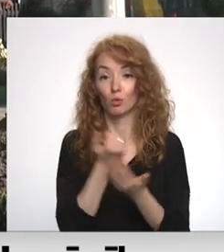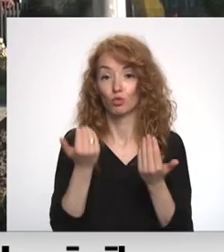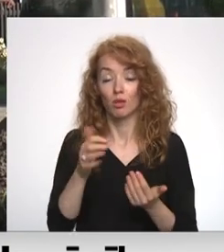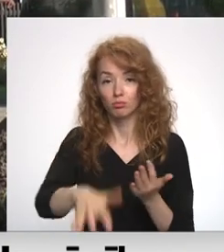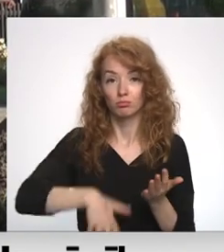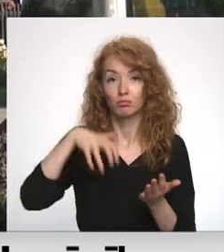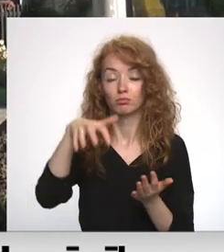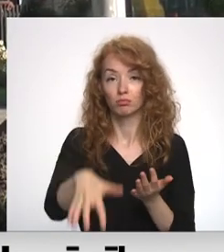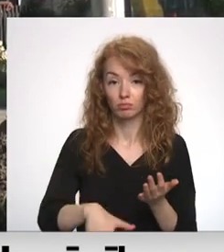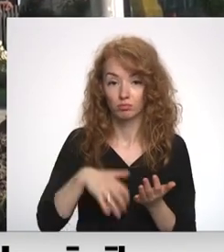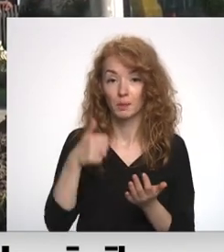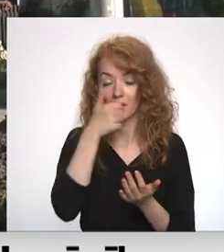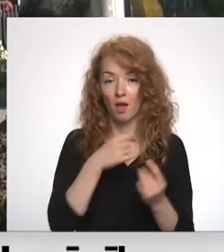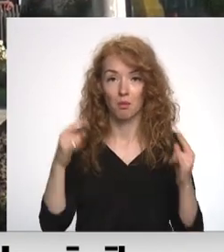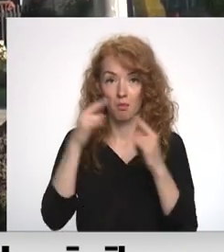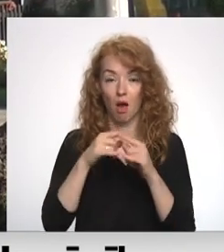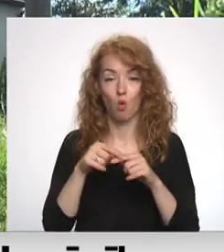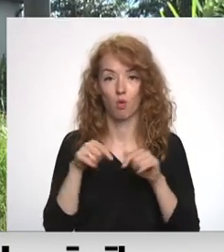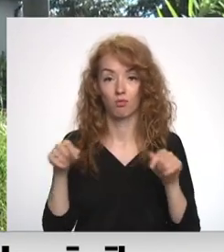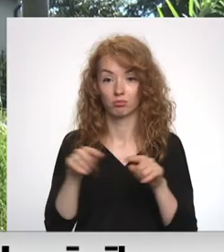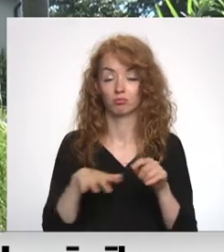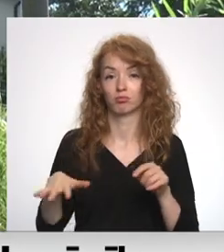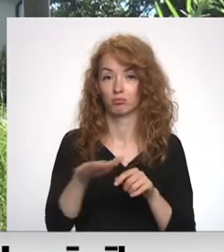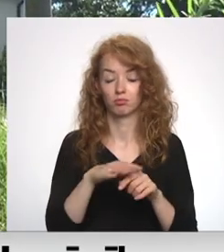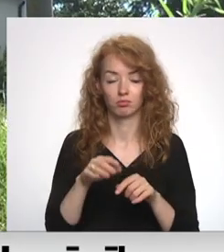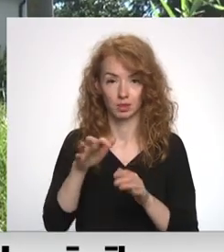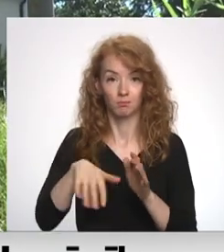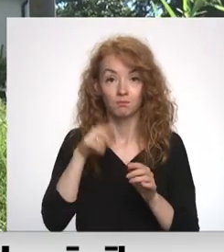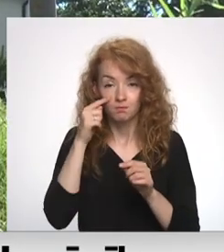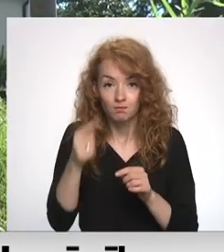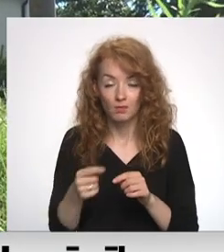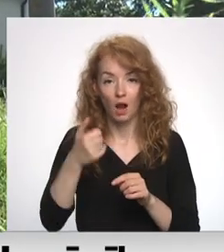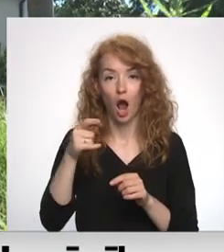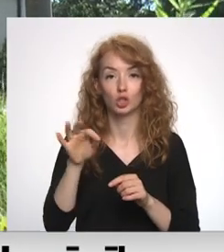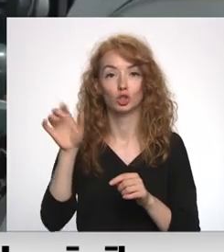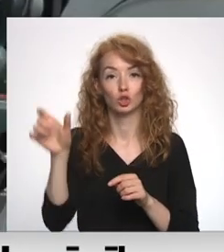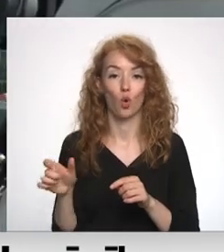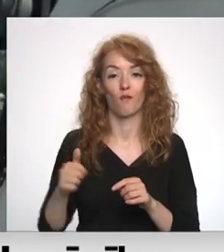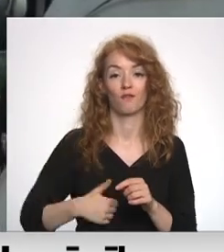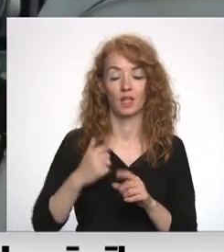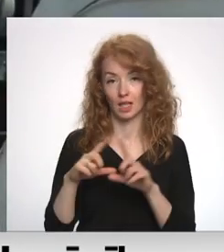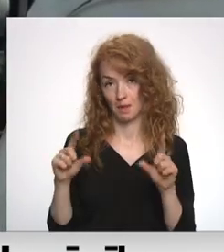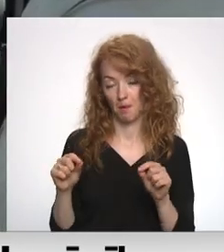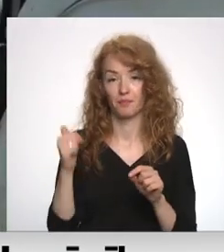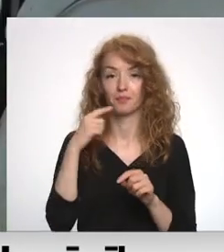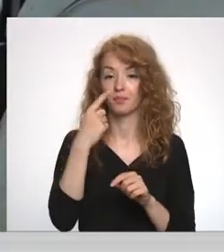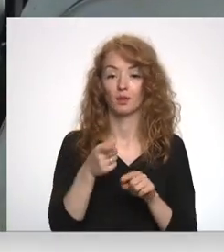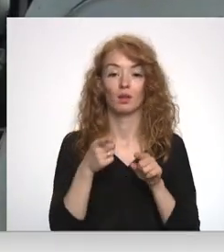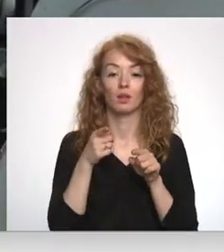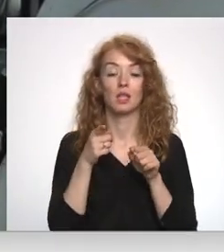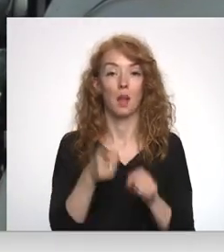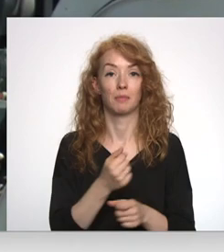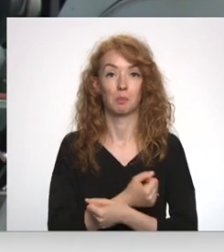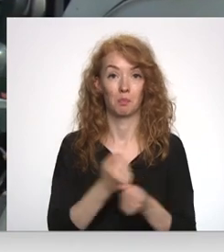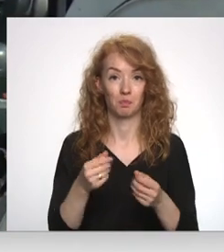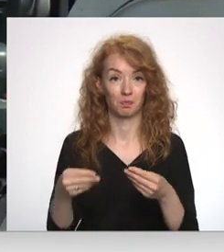laikā Jelgavā privātmāja rajonā nesprāguši lādiņi it kā uzgāja akciju sabiedrības GASO vīri. Nu, viennozīmīgi nevar tuvoties tam